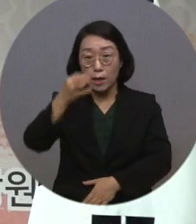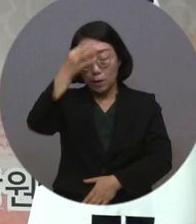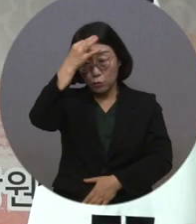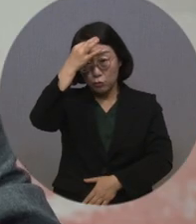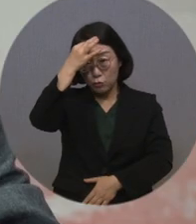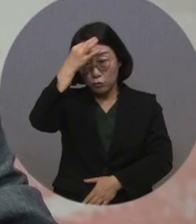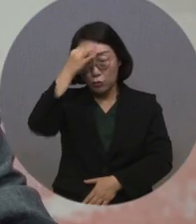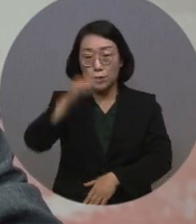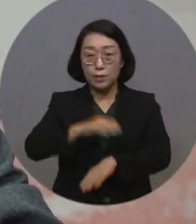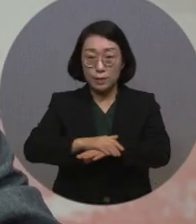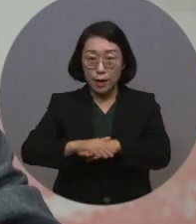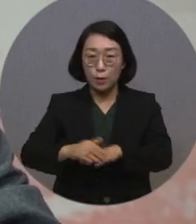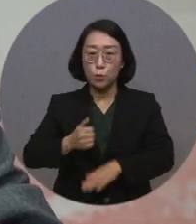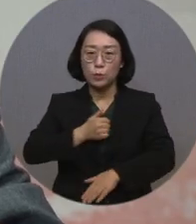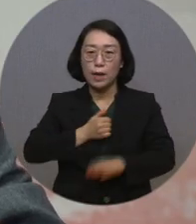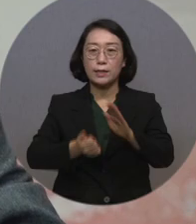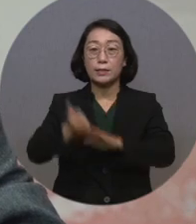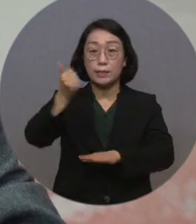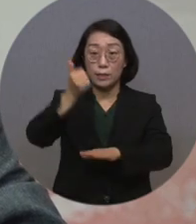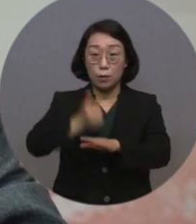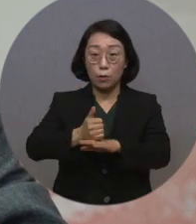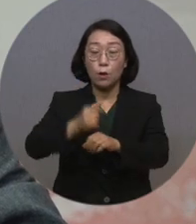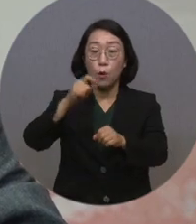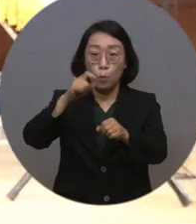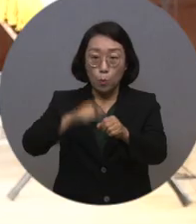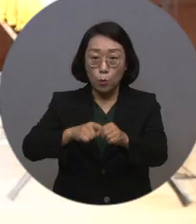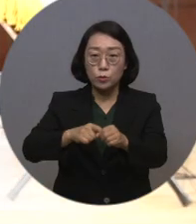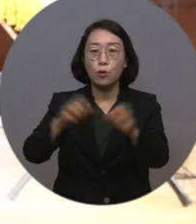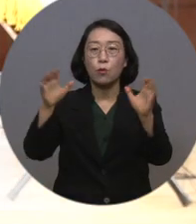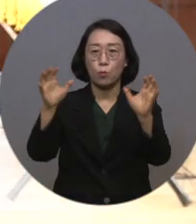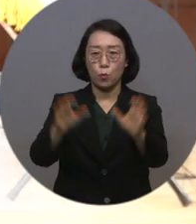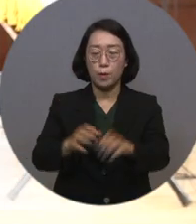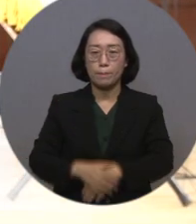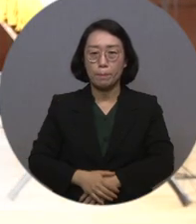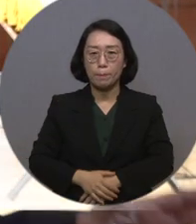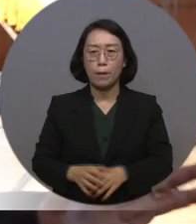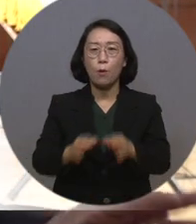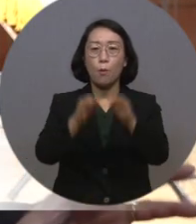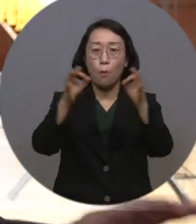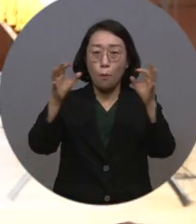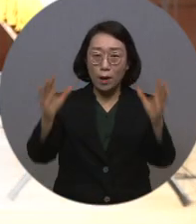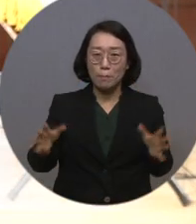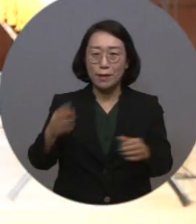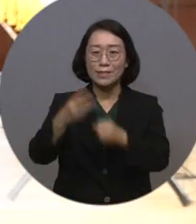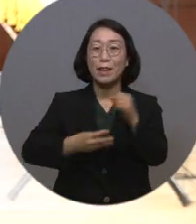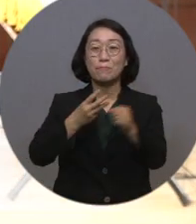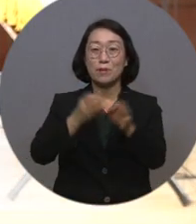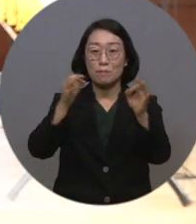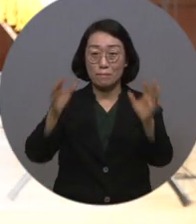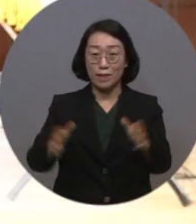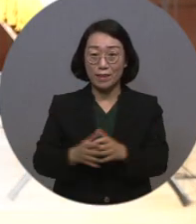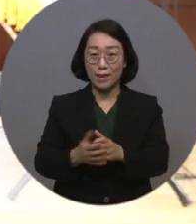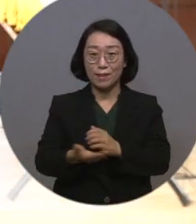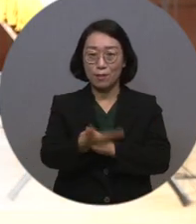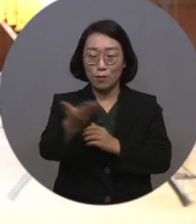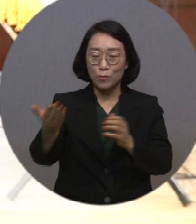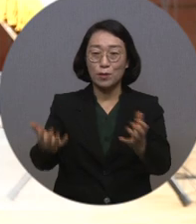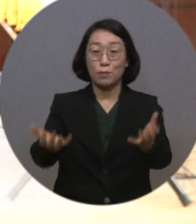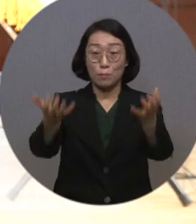자아실현에 기여하기 위한 목적으로 열렸습니다 모처럼 이렇게 3년 만에 처음 회원님들